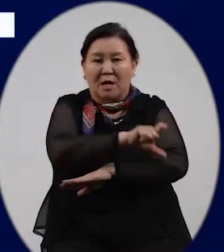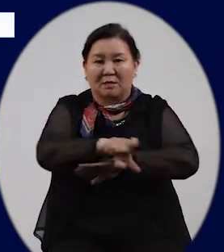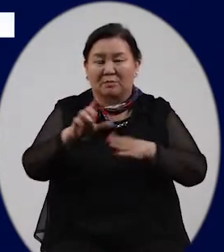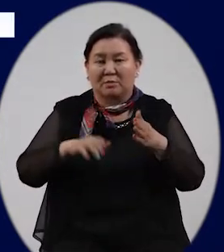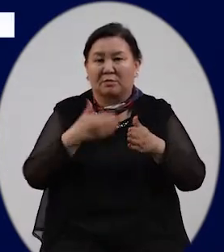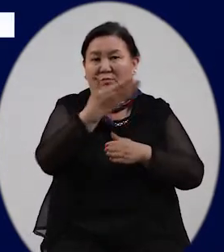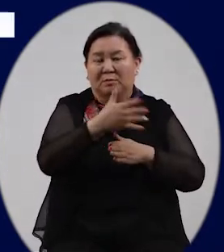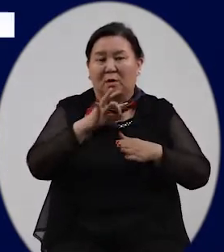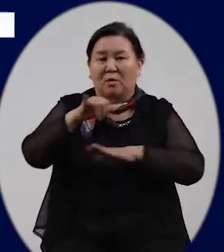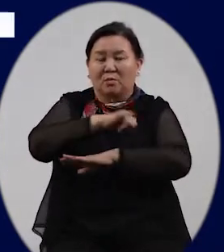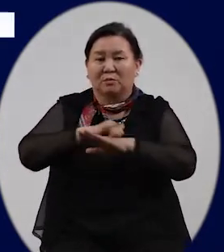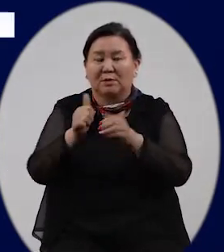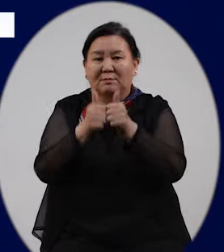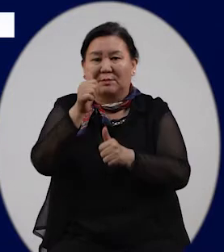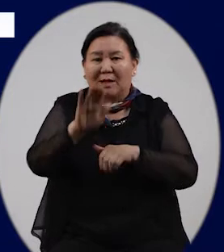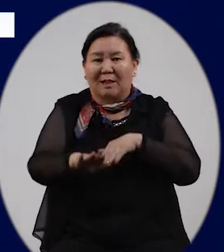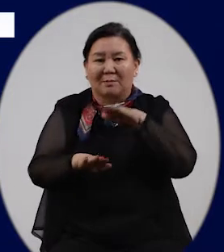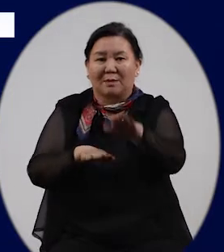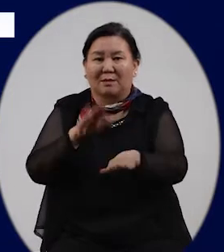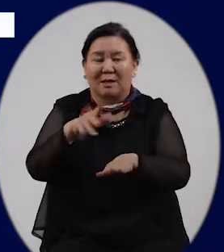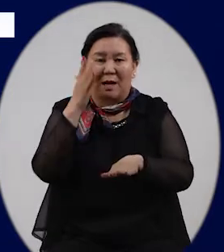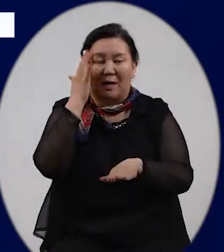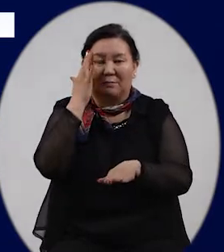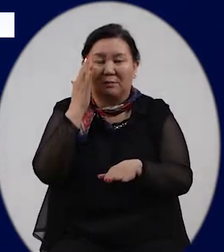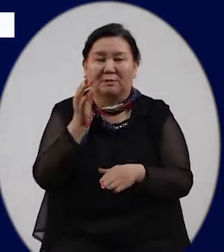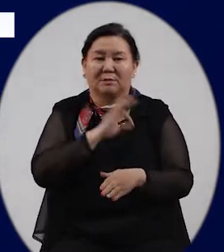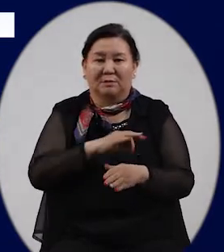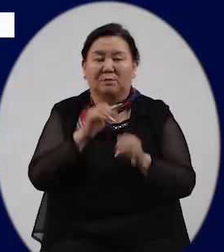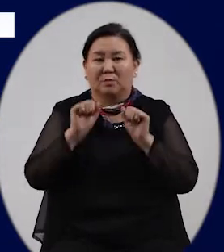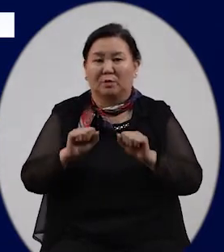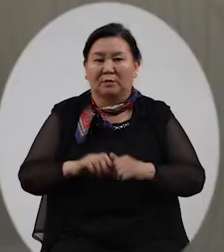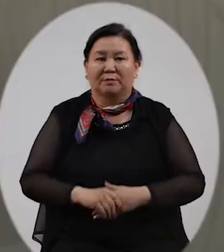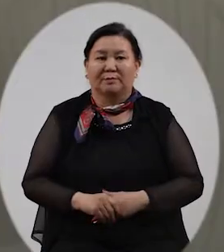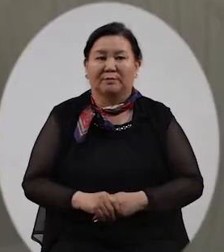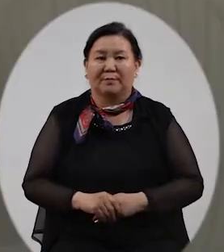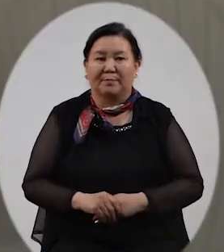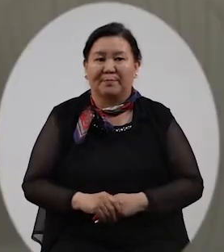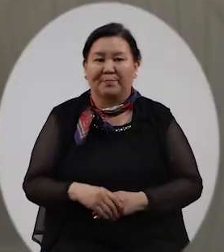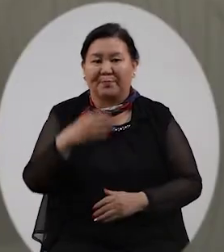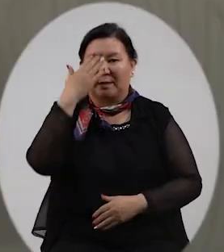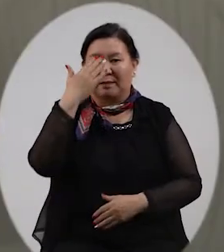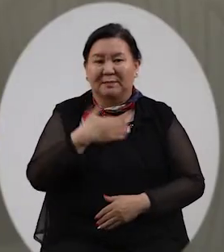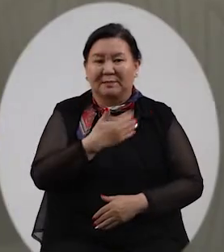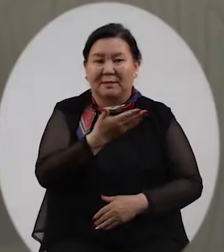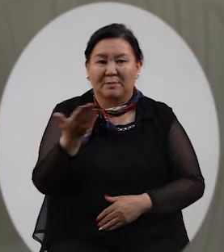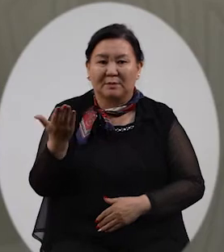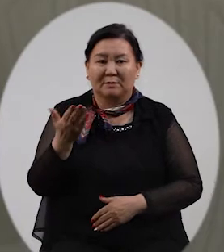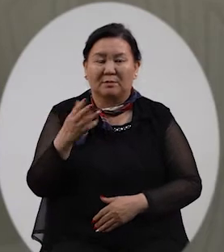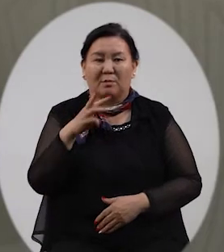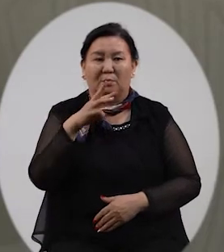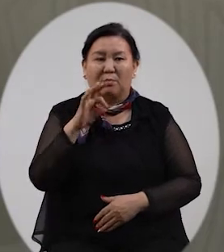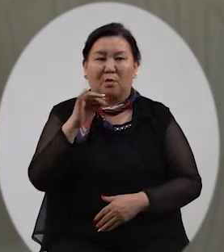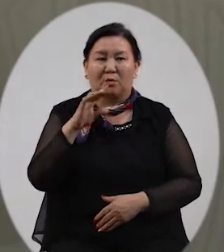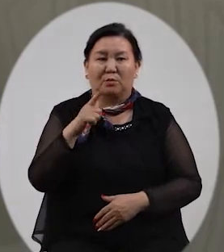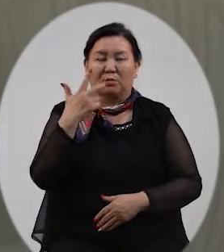олон улсын худалдааны амжилтанд алхам алхмаар хүрэх арга замыг эзэмшүүлэхэд оршин. За сайн байцгаана уу? Модул 3